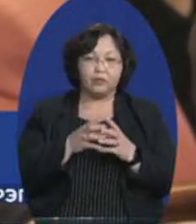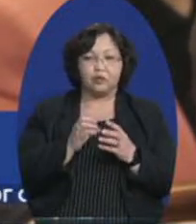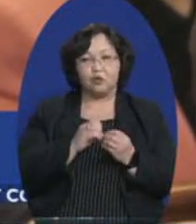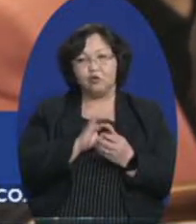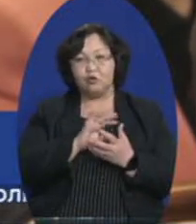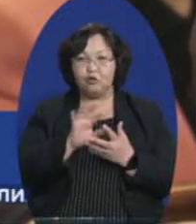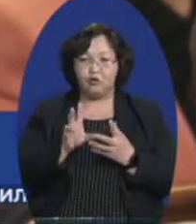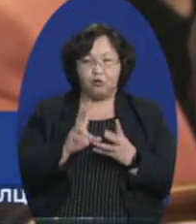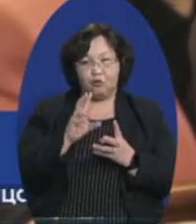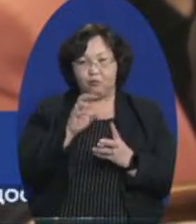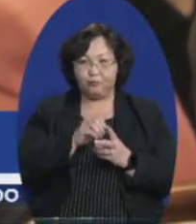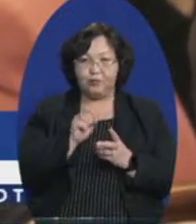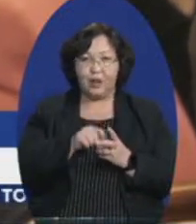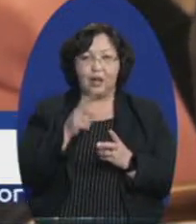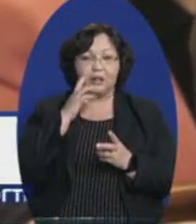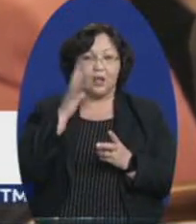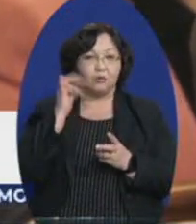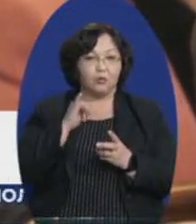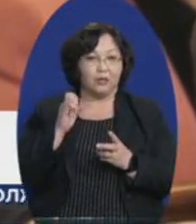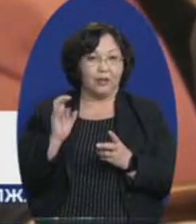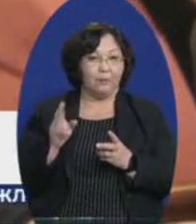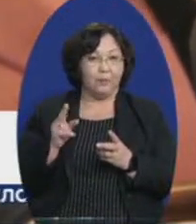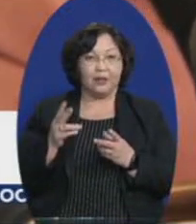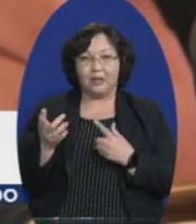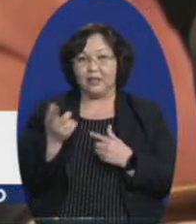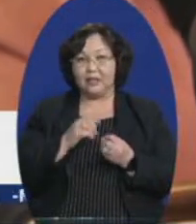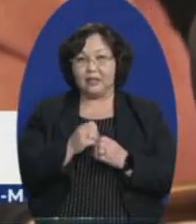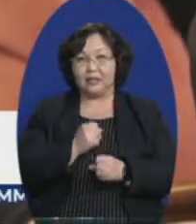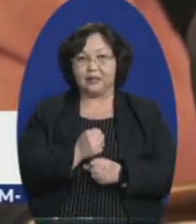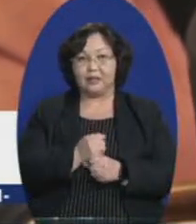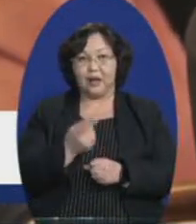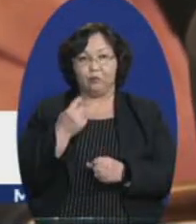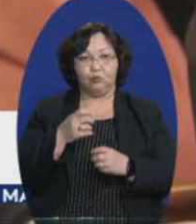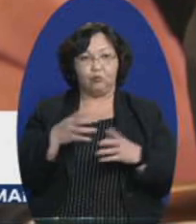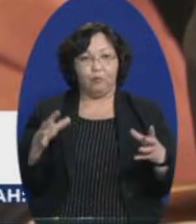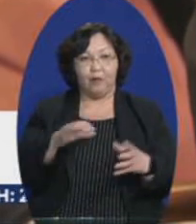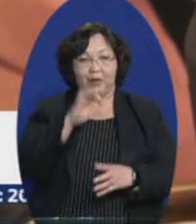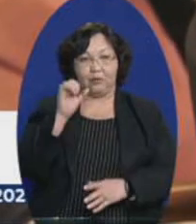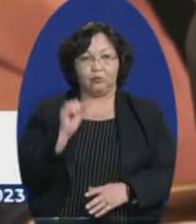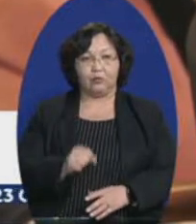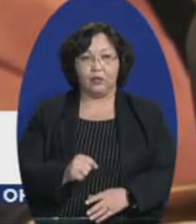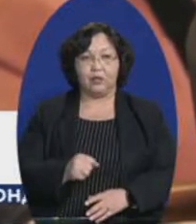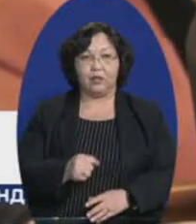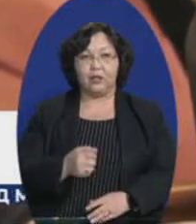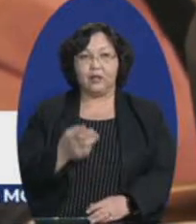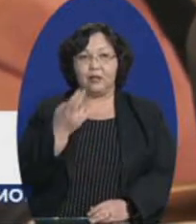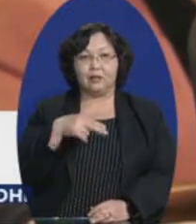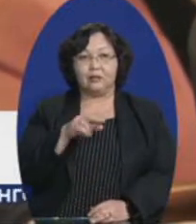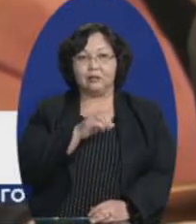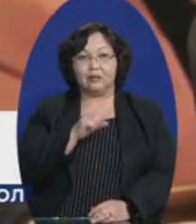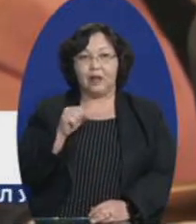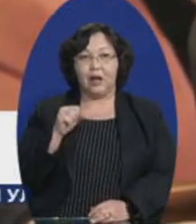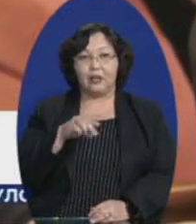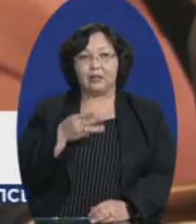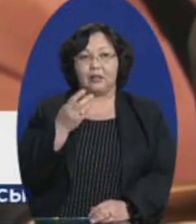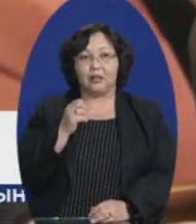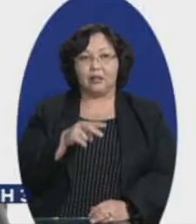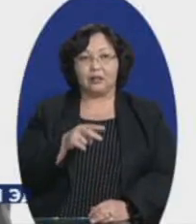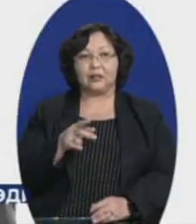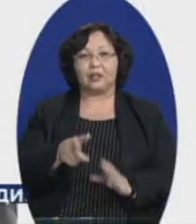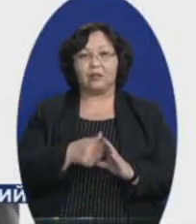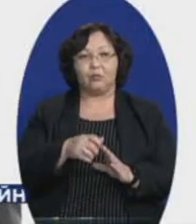энд гадны компаниудтай ажиллах хэлээр хамгийн том асуудал бол энэ давхар даатгалын татварын асуудлууд яригдаад